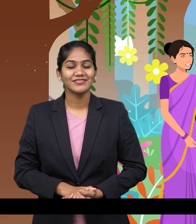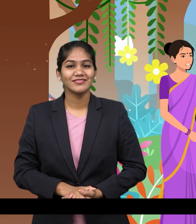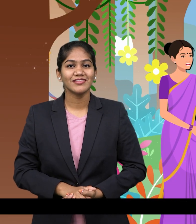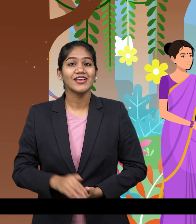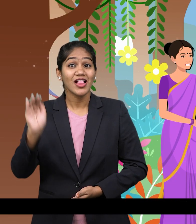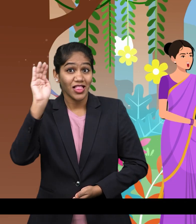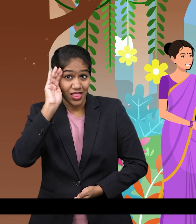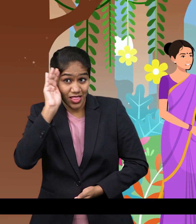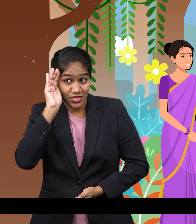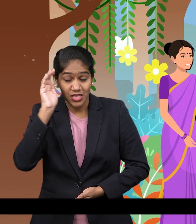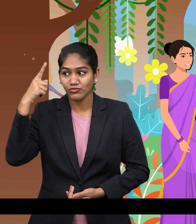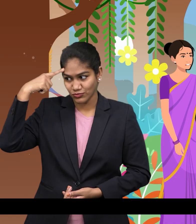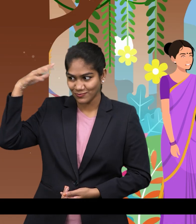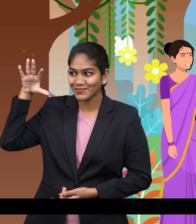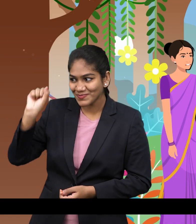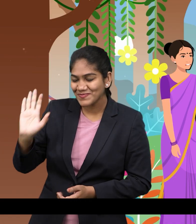सुनो और याद रखो।